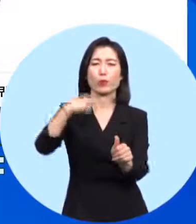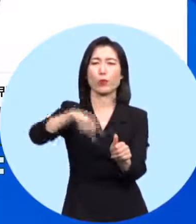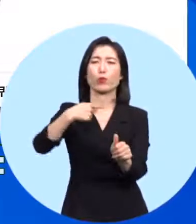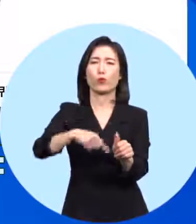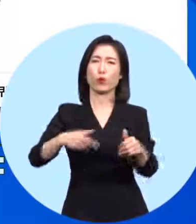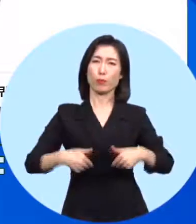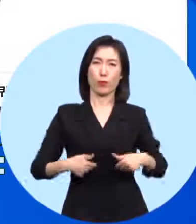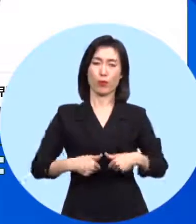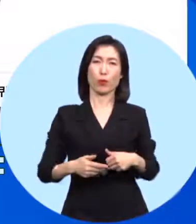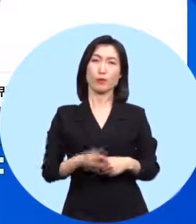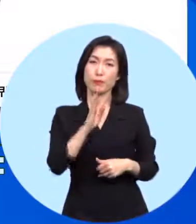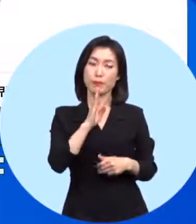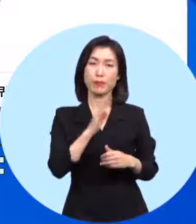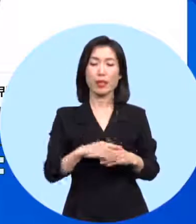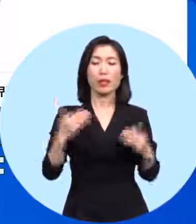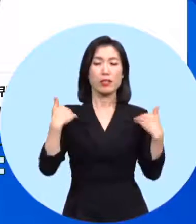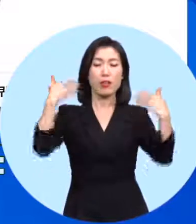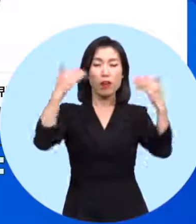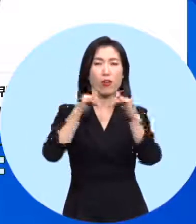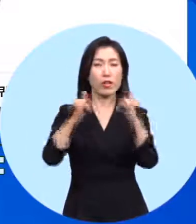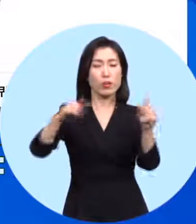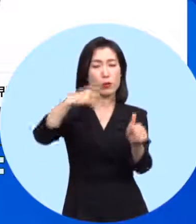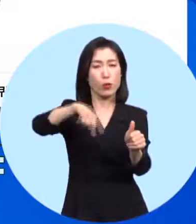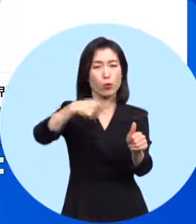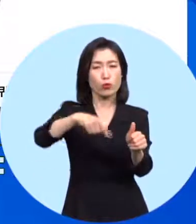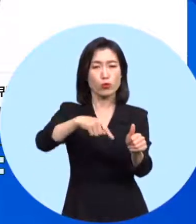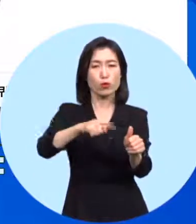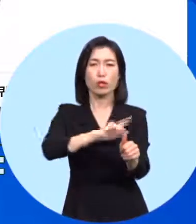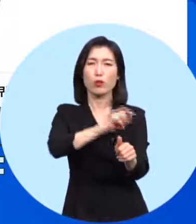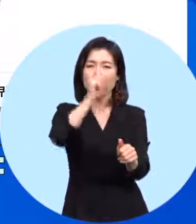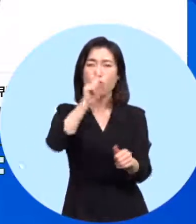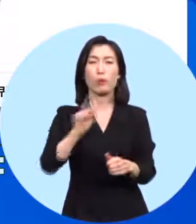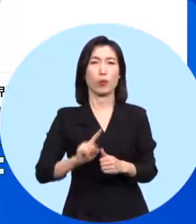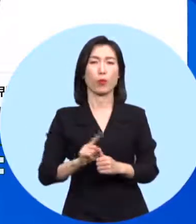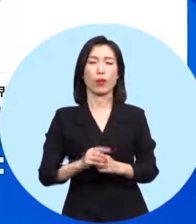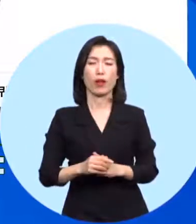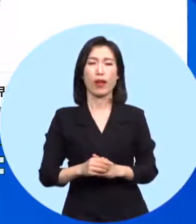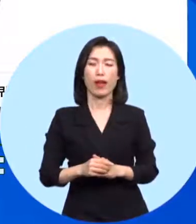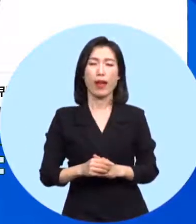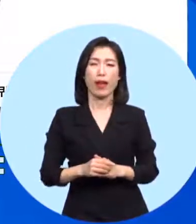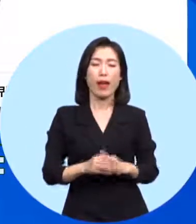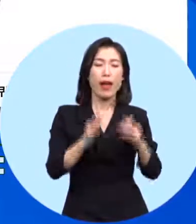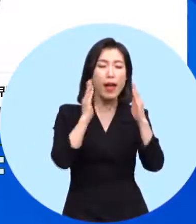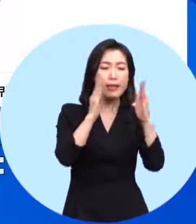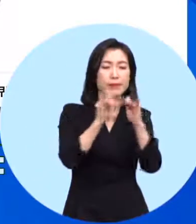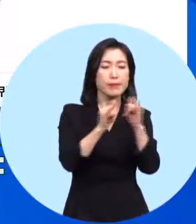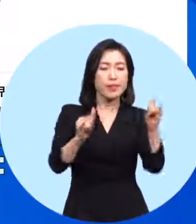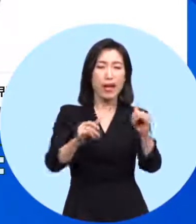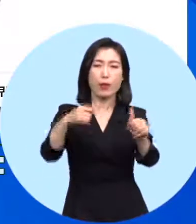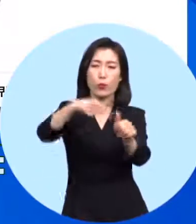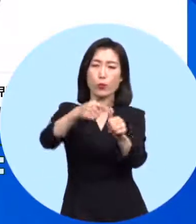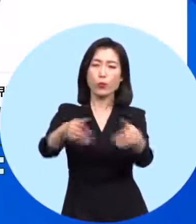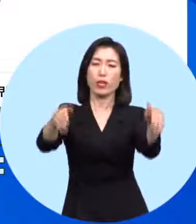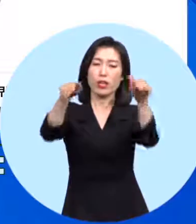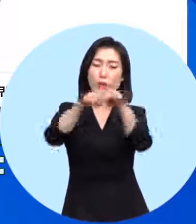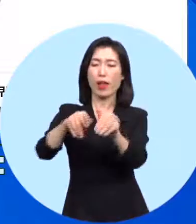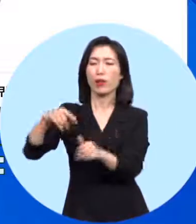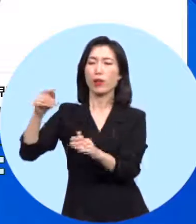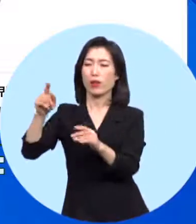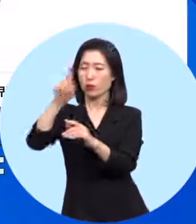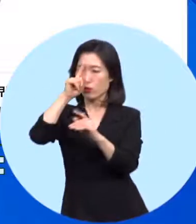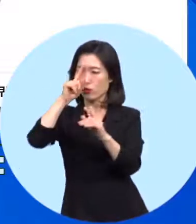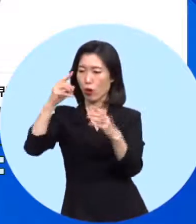구체적으로 성인교육학의 최신 개론서에서는 이렇게 얘기했습니다. 학습자, 교육기관, 국가, 이